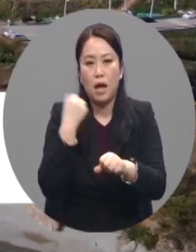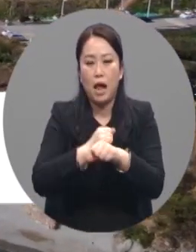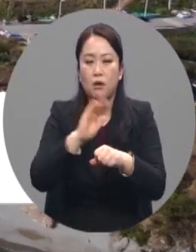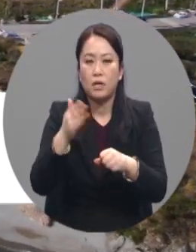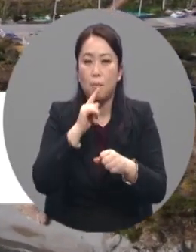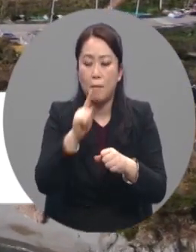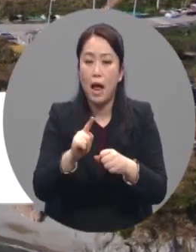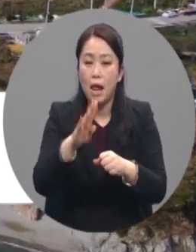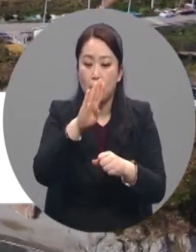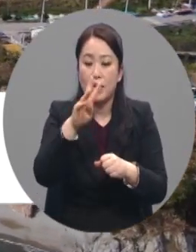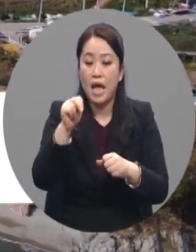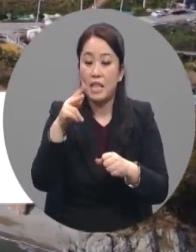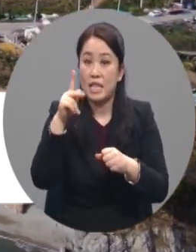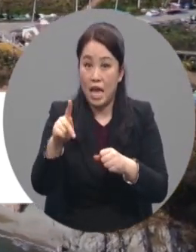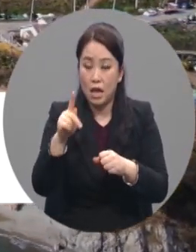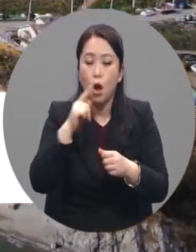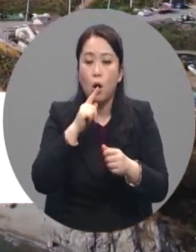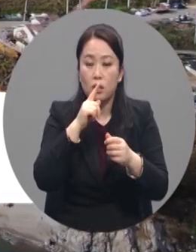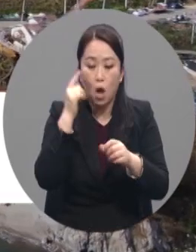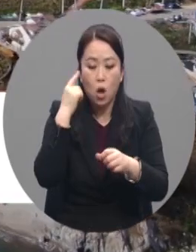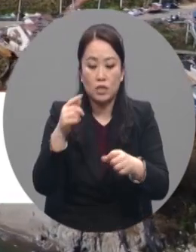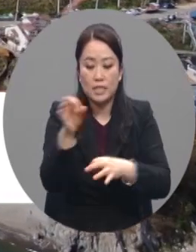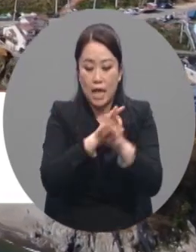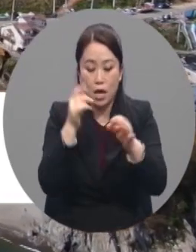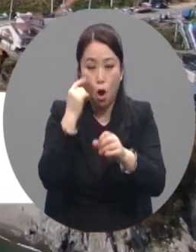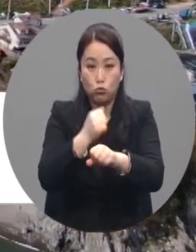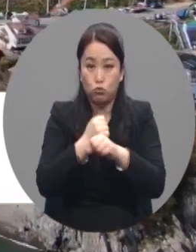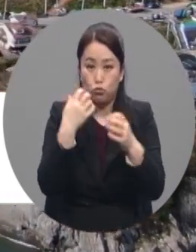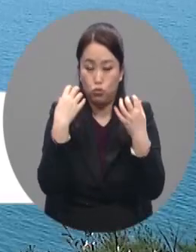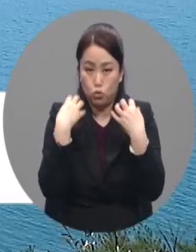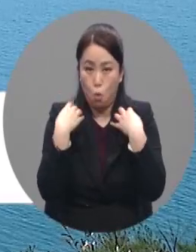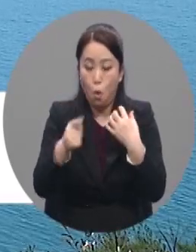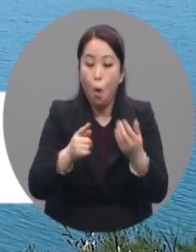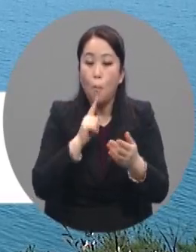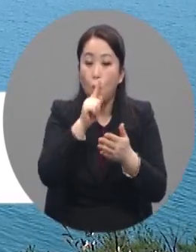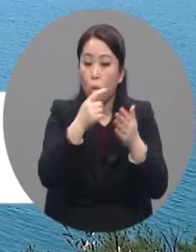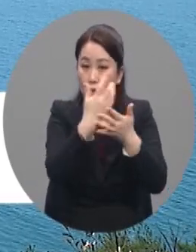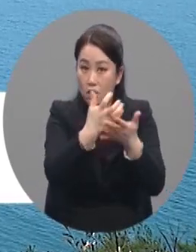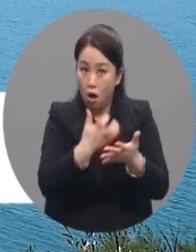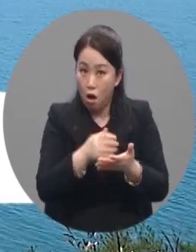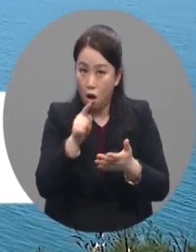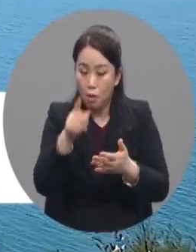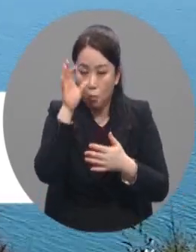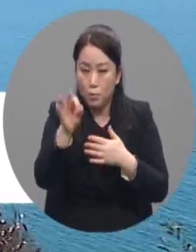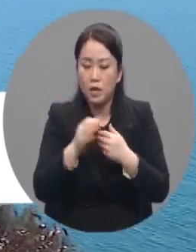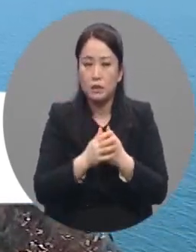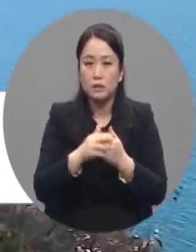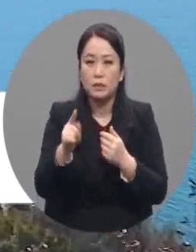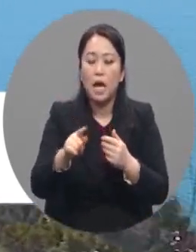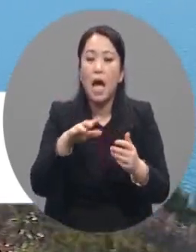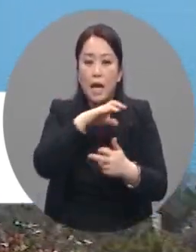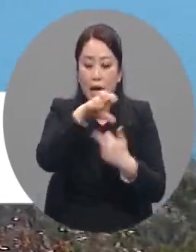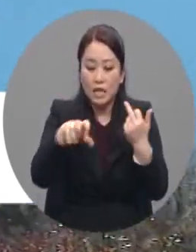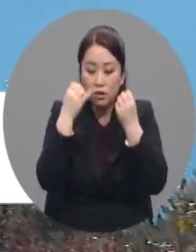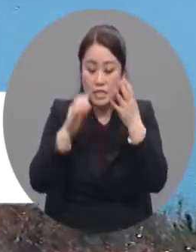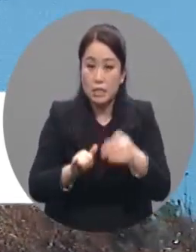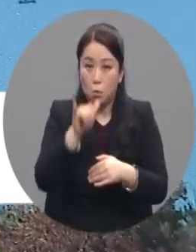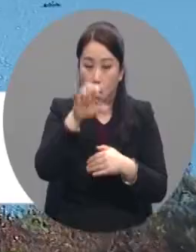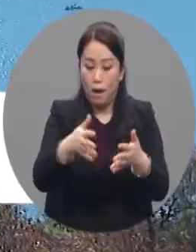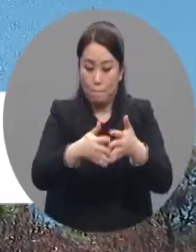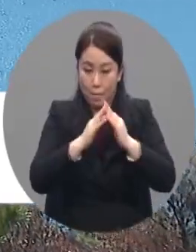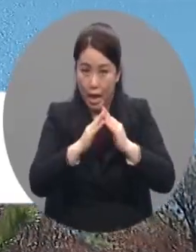BNK 경제연구소가 내놓은 동남권 신공항과 지역경제 미래 연구 보고서에 따르면 가덕 신공항